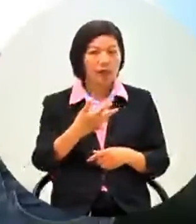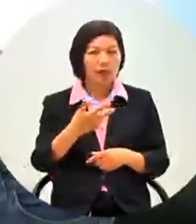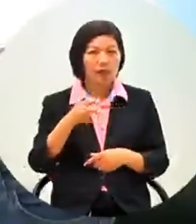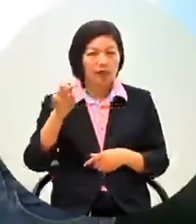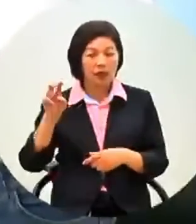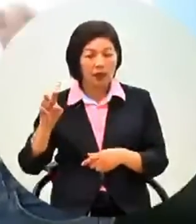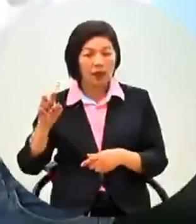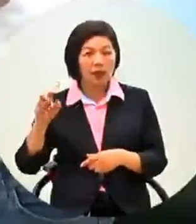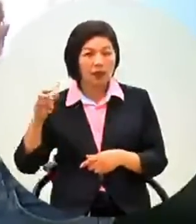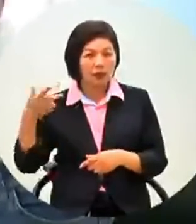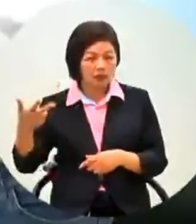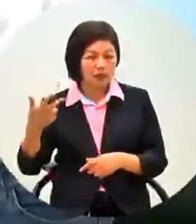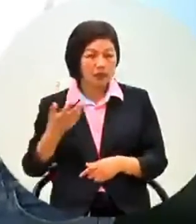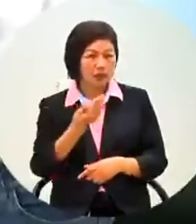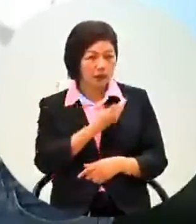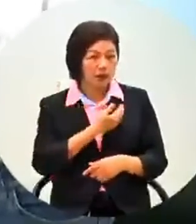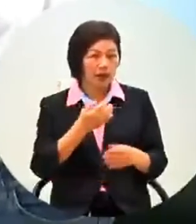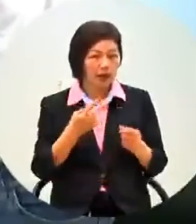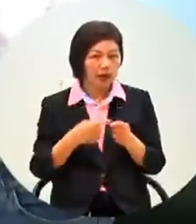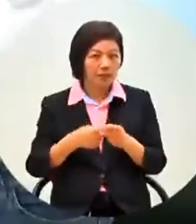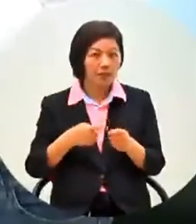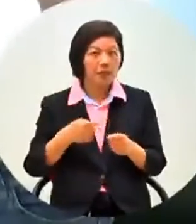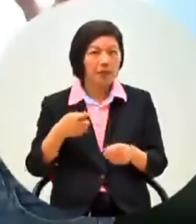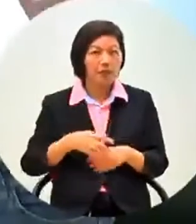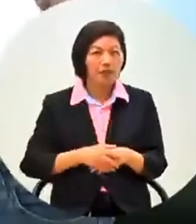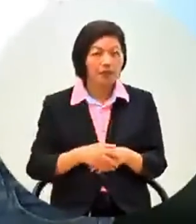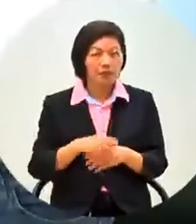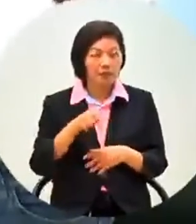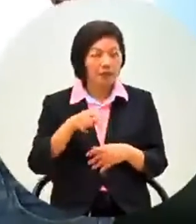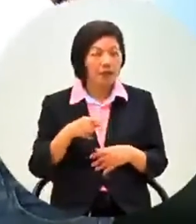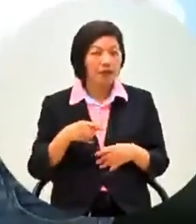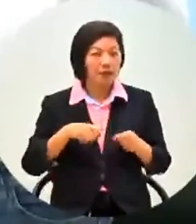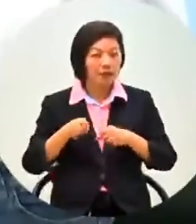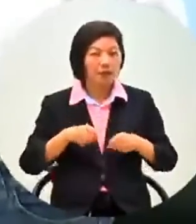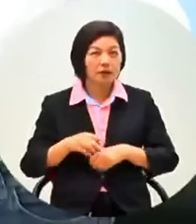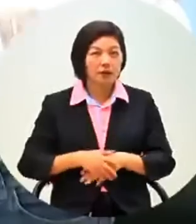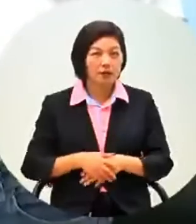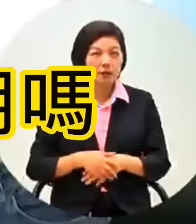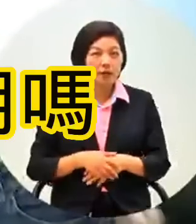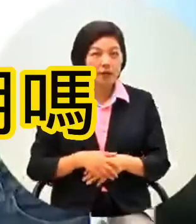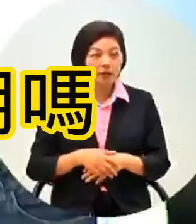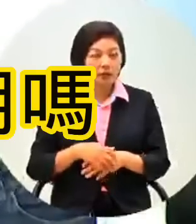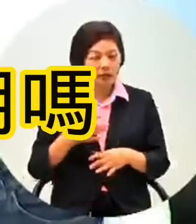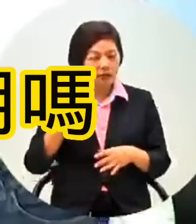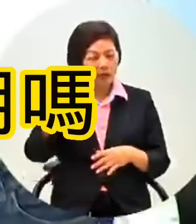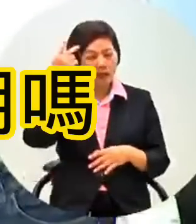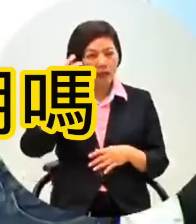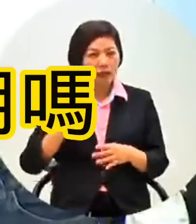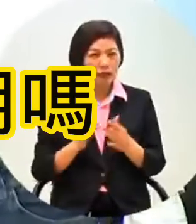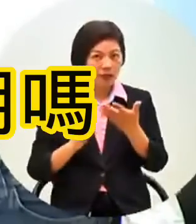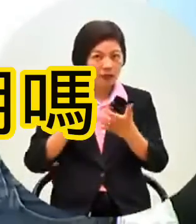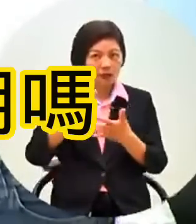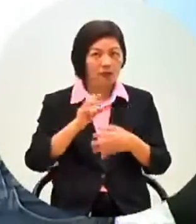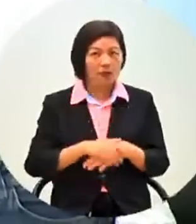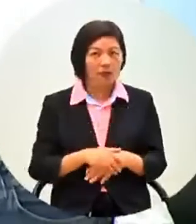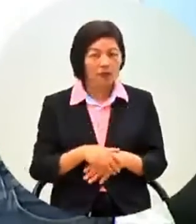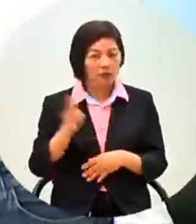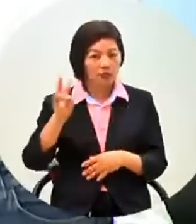划 3.6万吨？ 好，刚刚没有问题。那请问3.6万吨到现在看起来是提升的嘛？那我们的水资源高雄够用